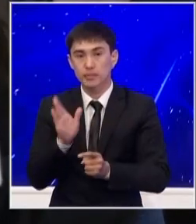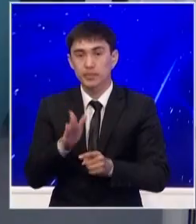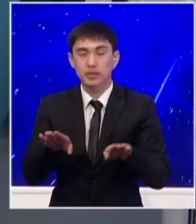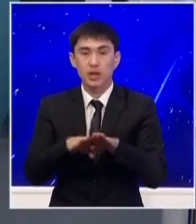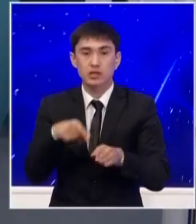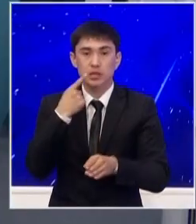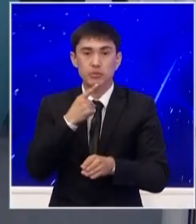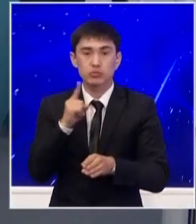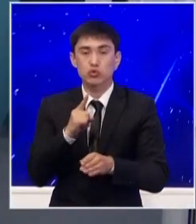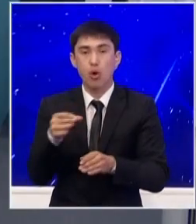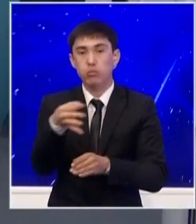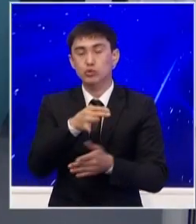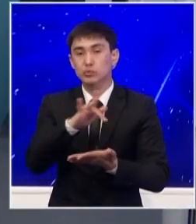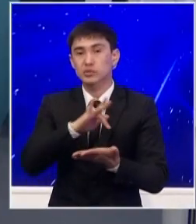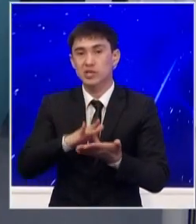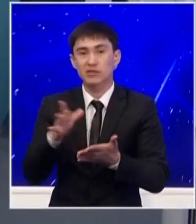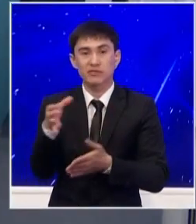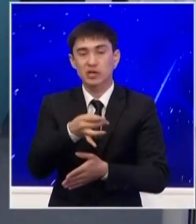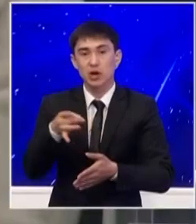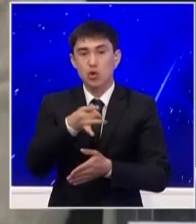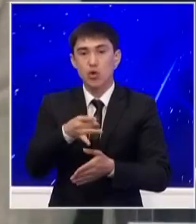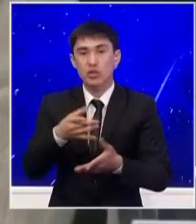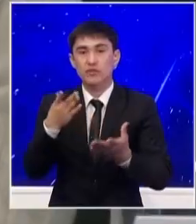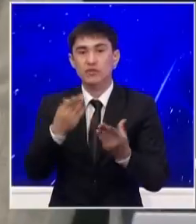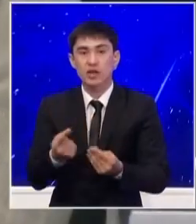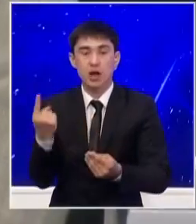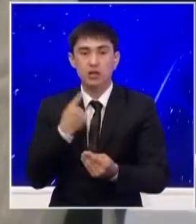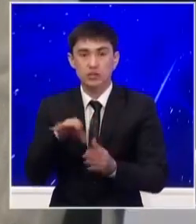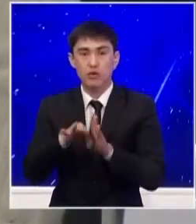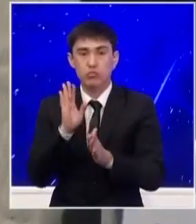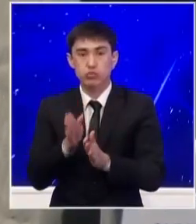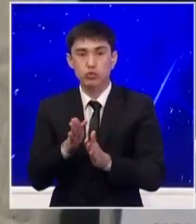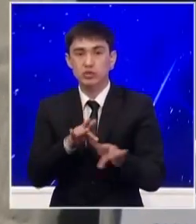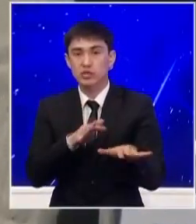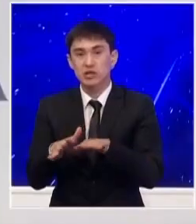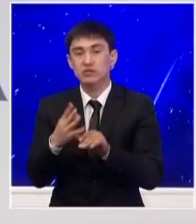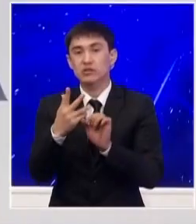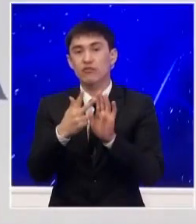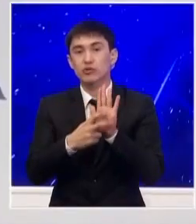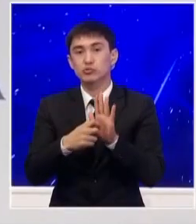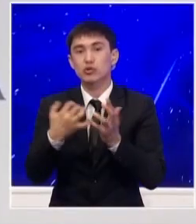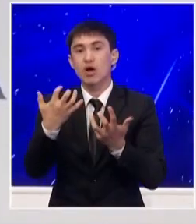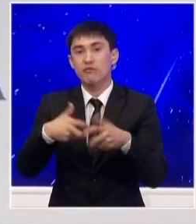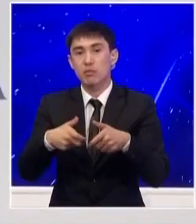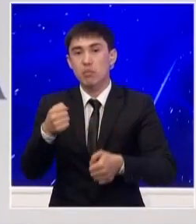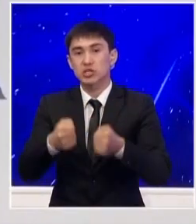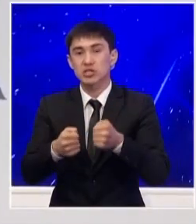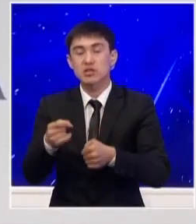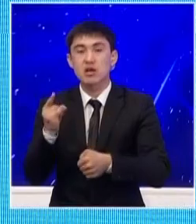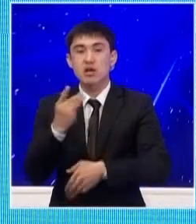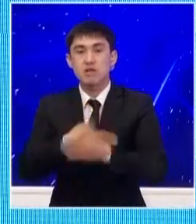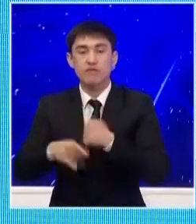стоит отметить, в областном центре и во всех районах в день голосования будут задействованы 800 автомашин службы